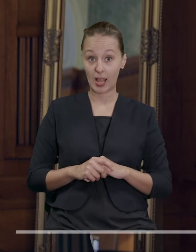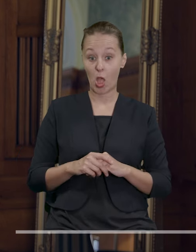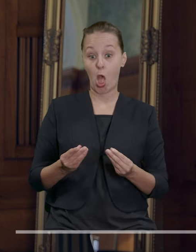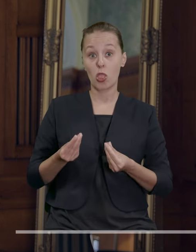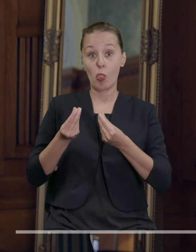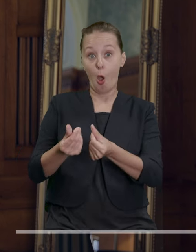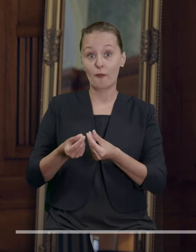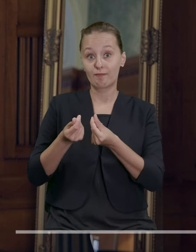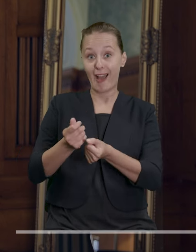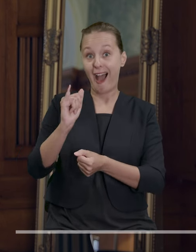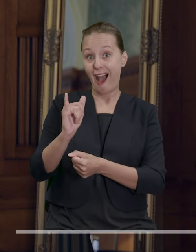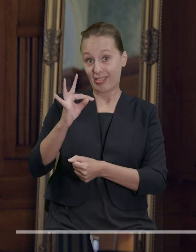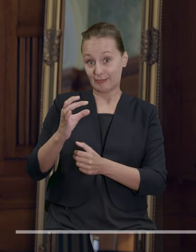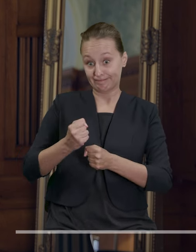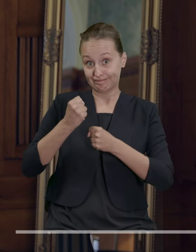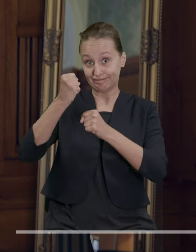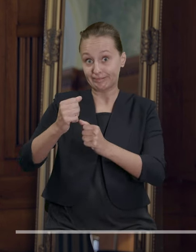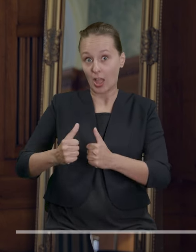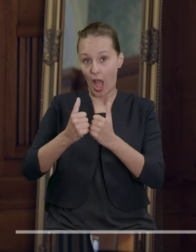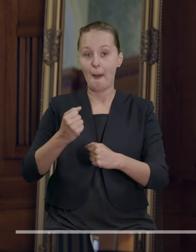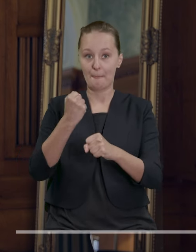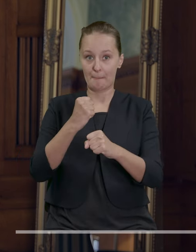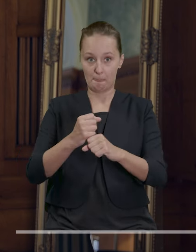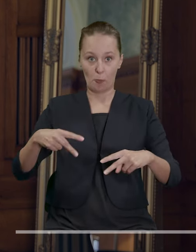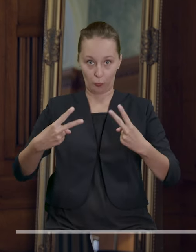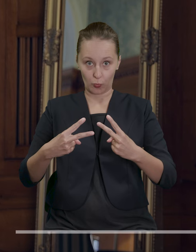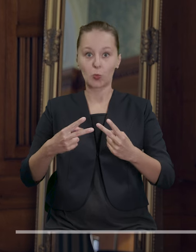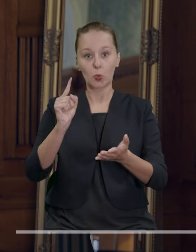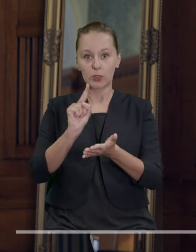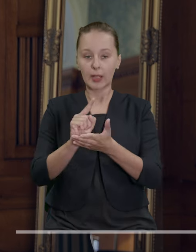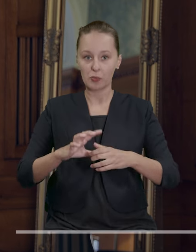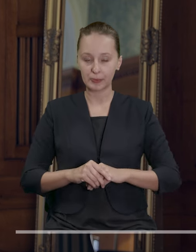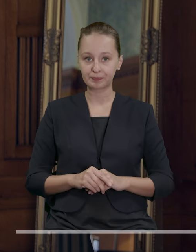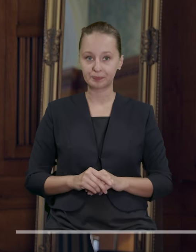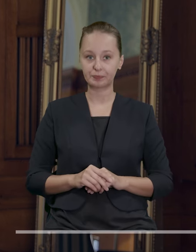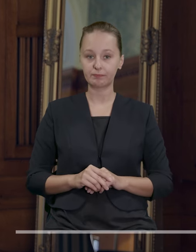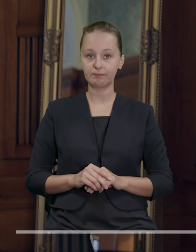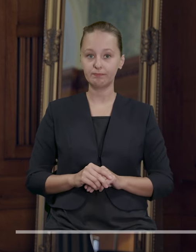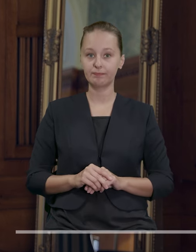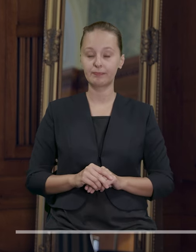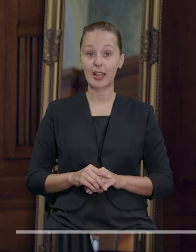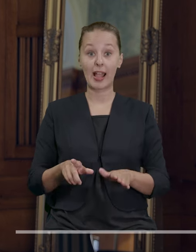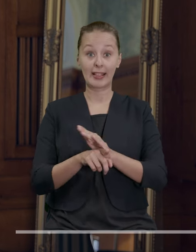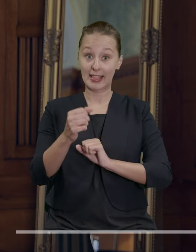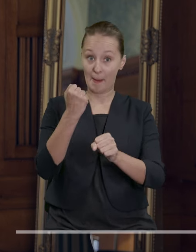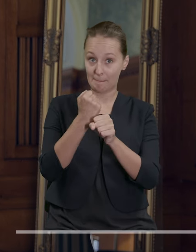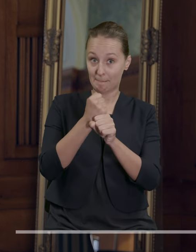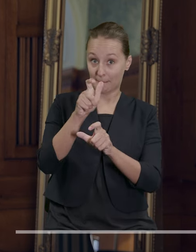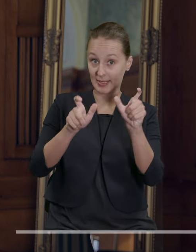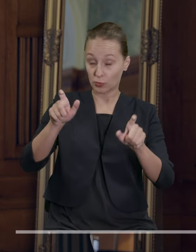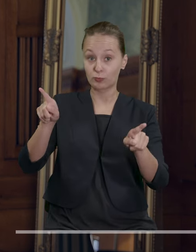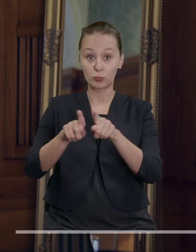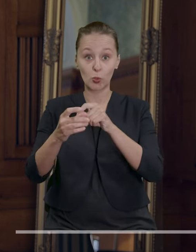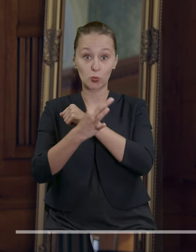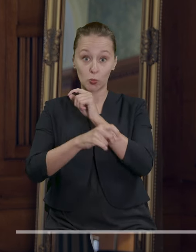Dofinansowaliśmy IT, żeby ta praca zdalna była możliwa. Zapewniliśmy pracownikom i